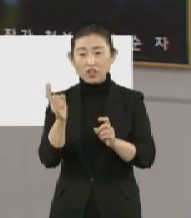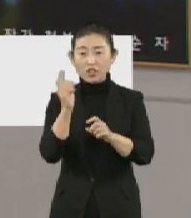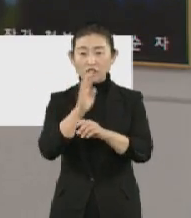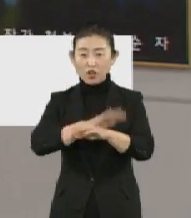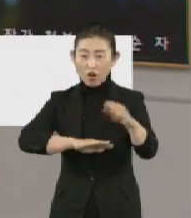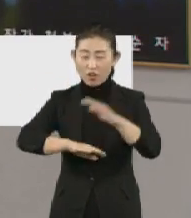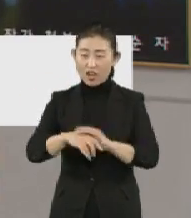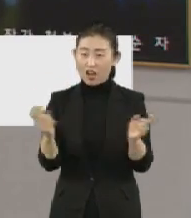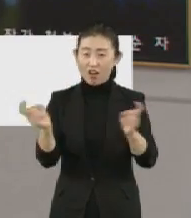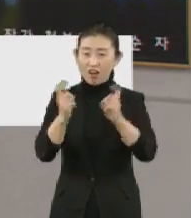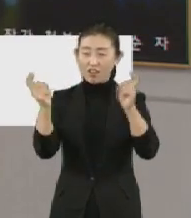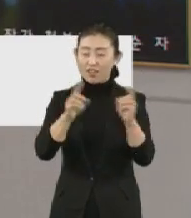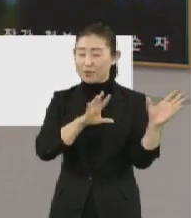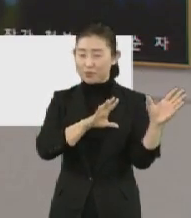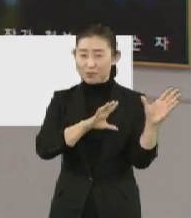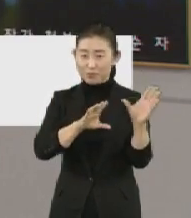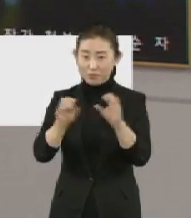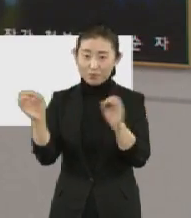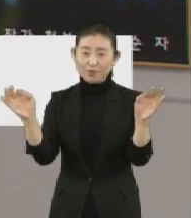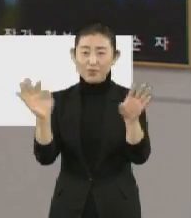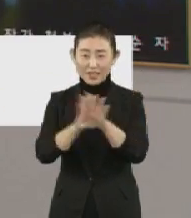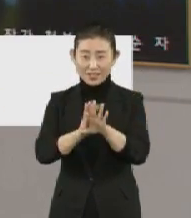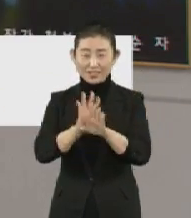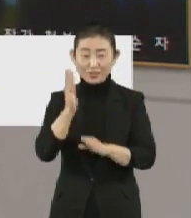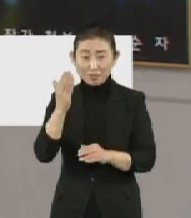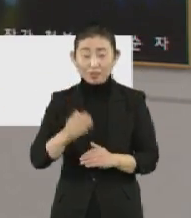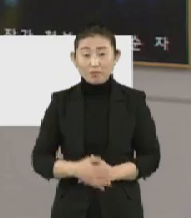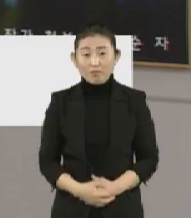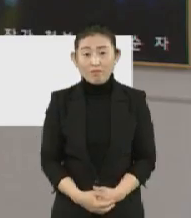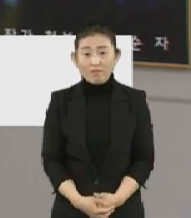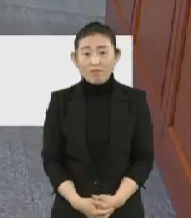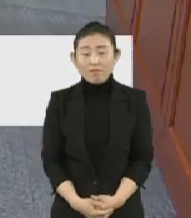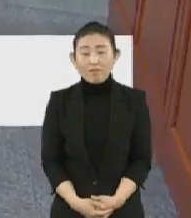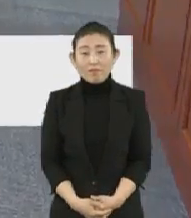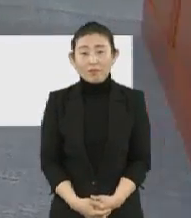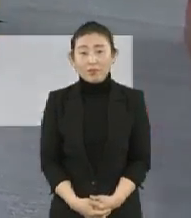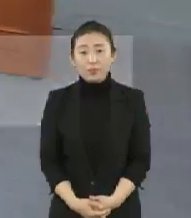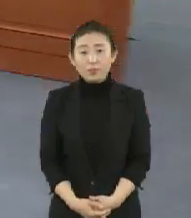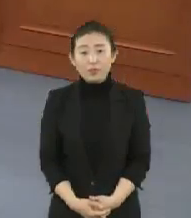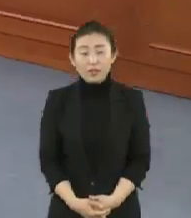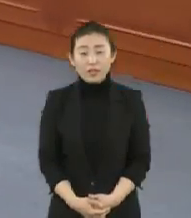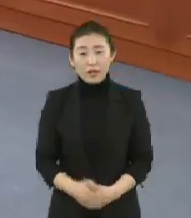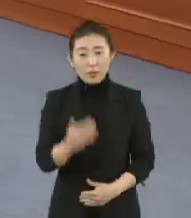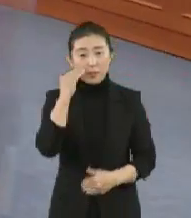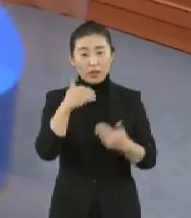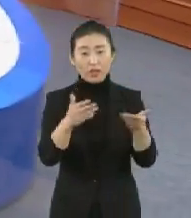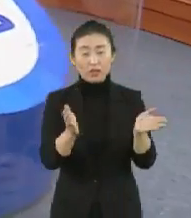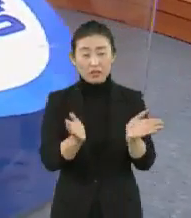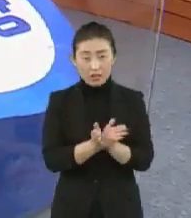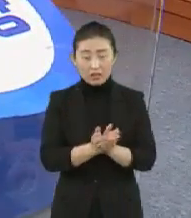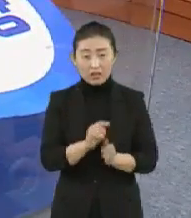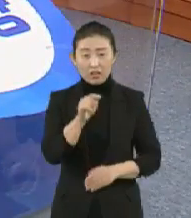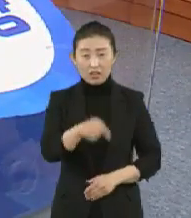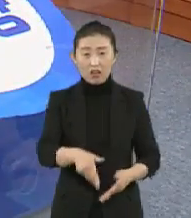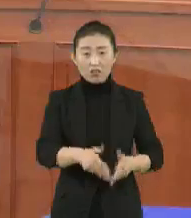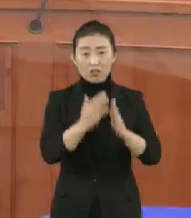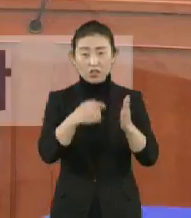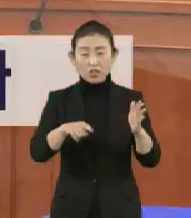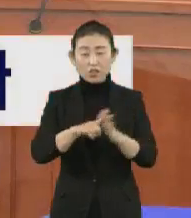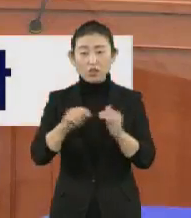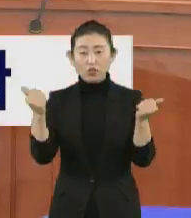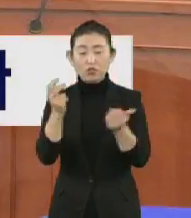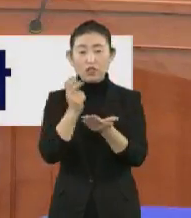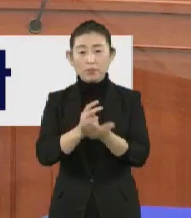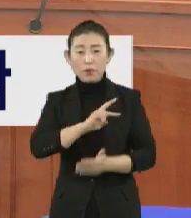간에 이제 더 이상은 논쟁은 이제 필요 없는 단계에 접어들었다. 민주당은 국회 세종의사당 설치를 위해